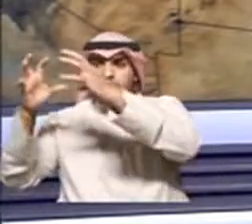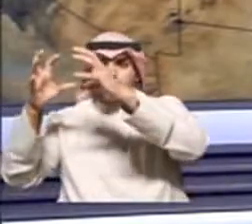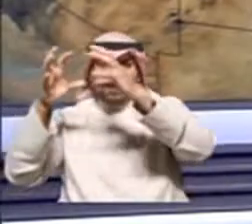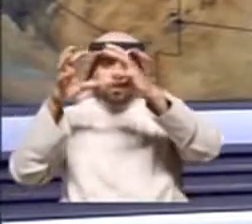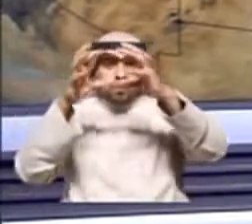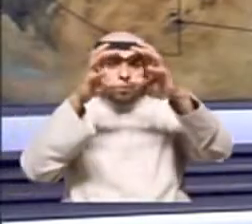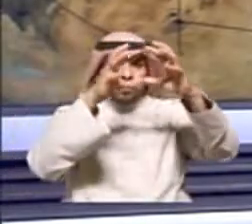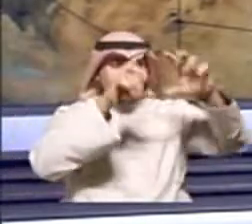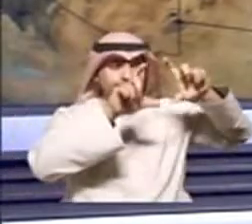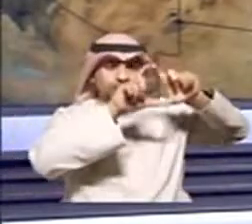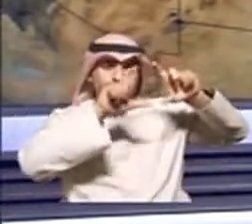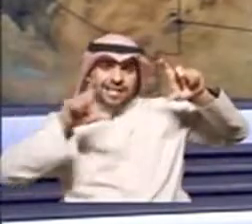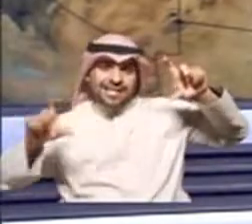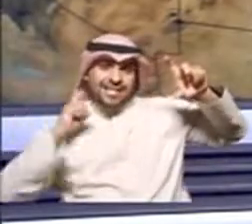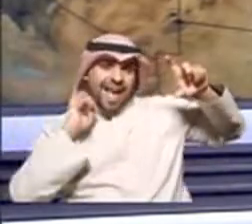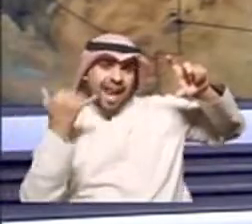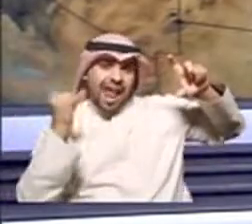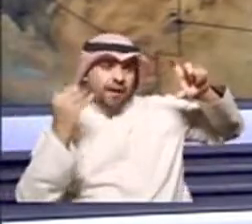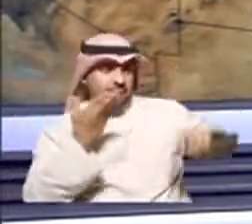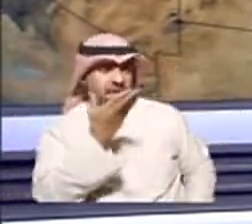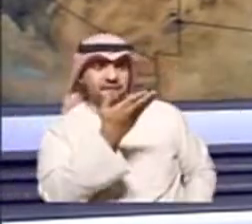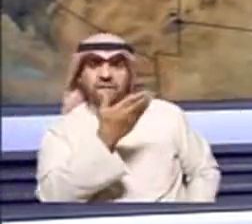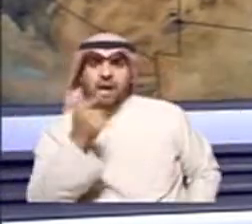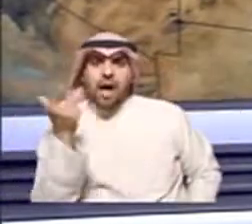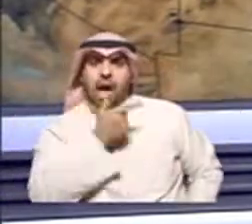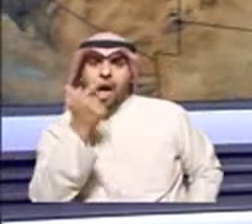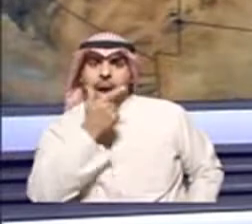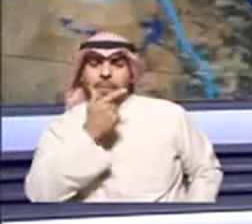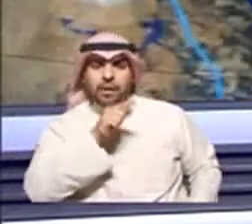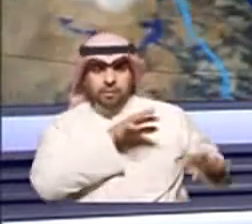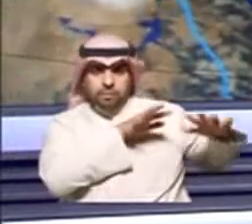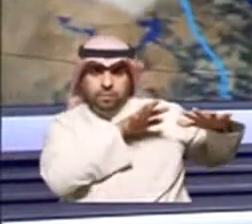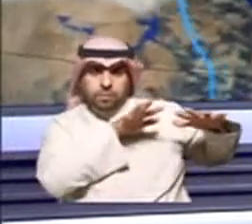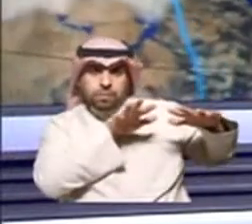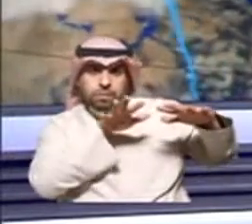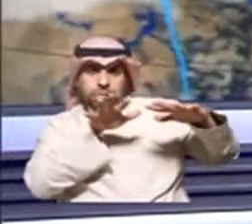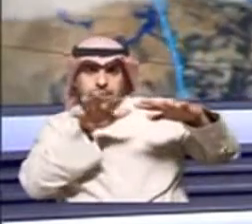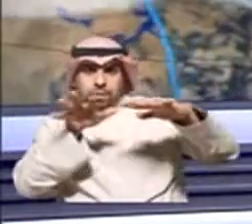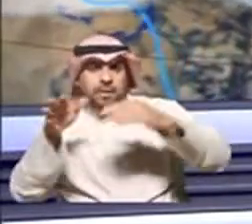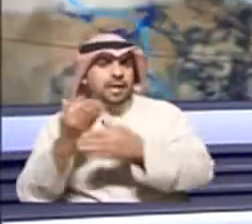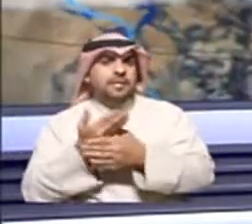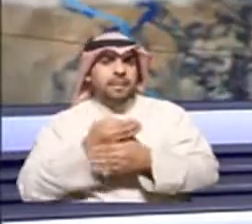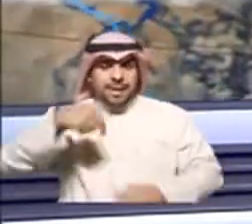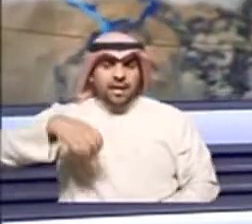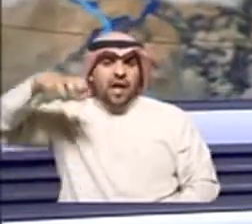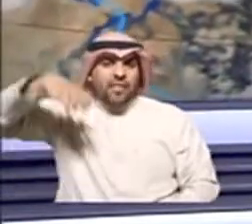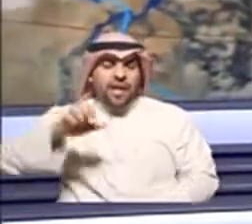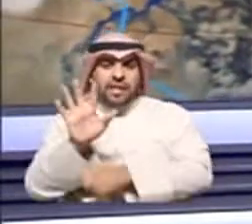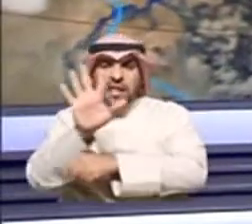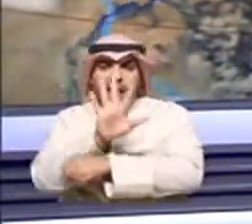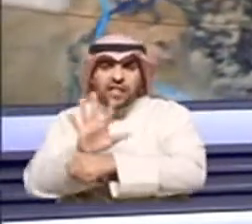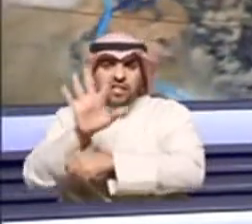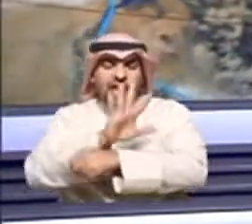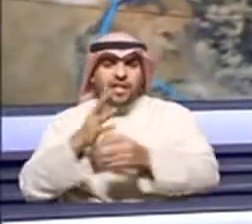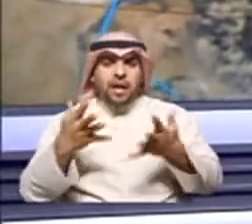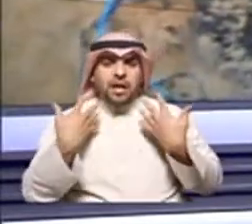أيام، وأجواءنا قد تكون غائمة جزئيا إلى غائمة بعض الشيء خلال الأيام القادمة. امتداد تأثير مرتفع جوي مستمر ويانا اليوم مباشر،